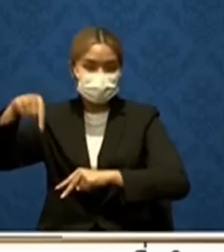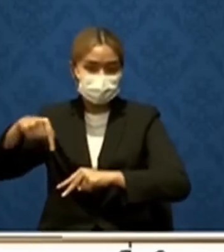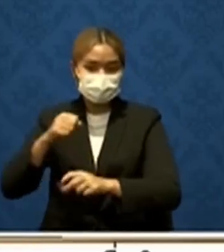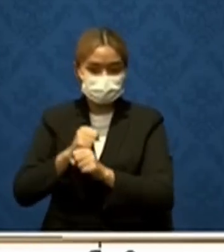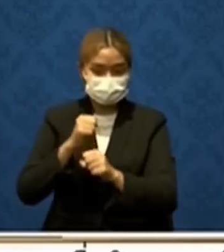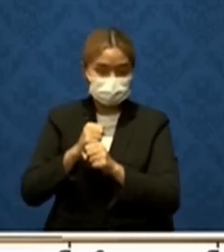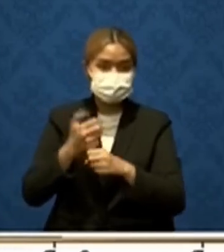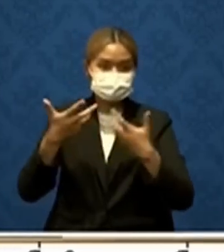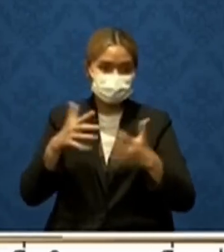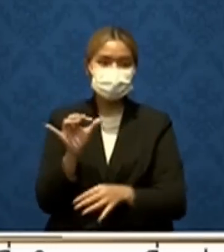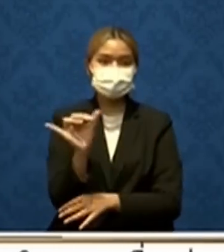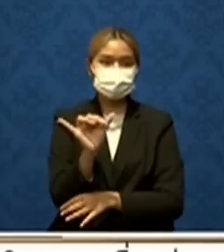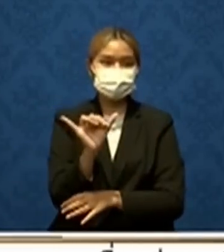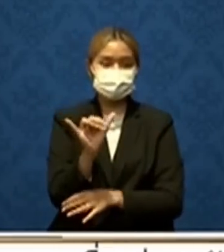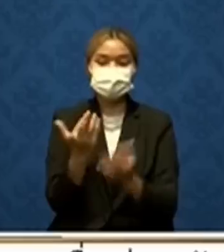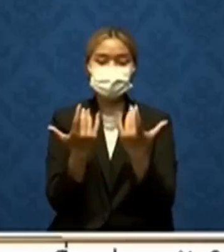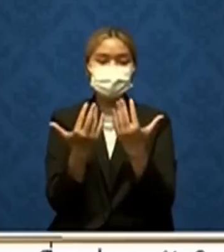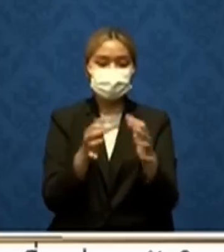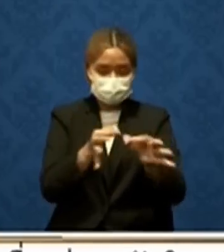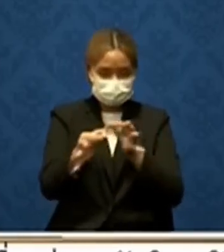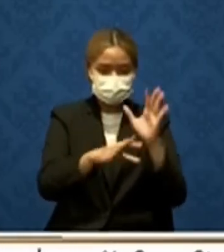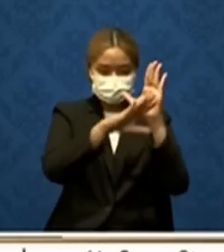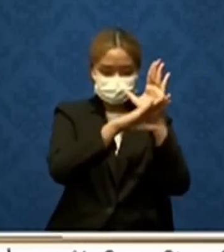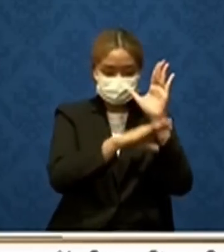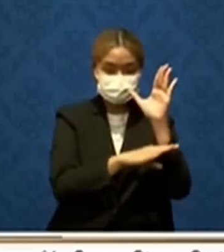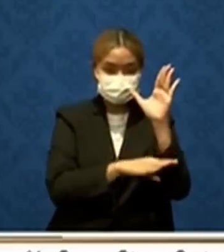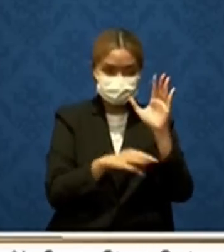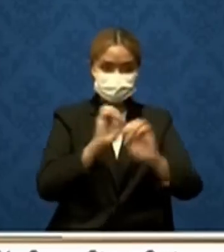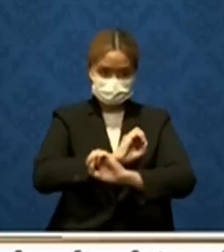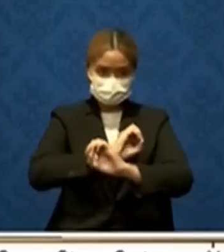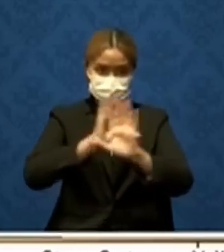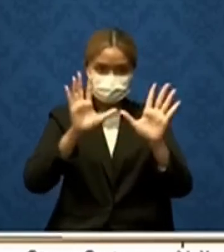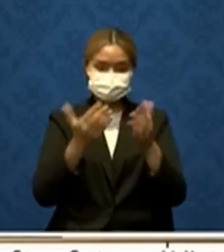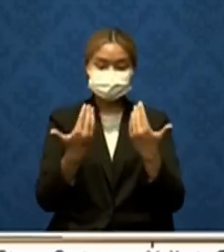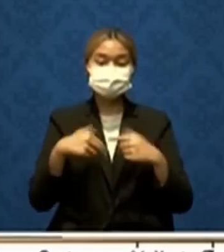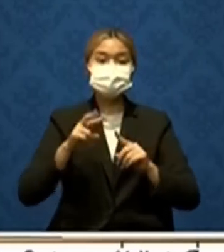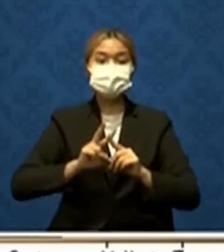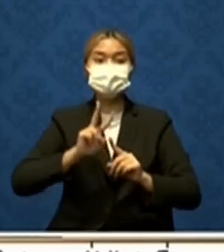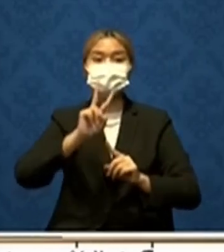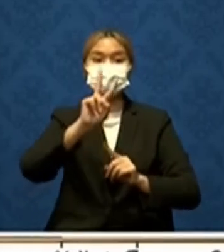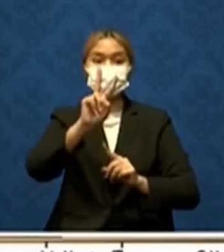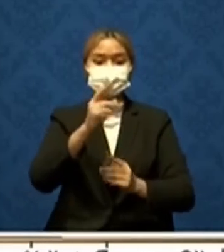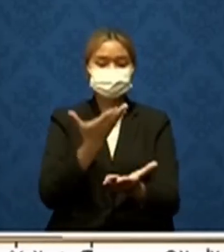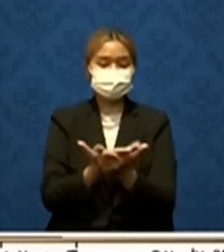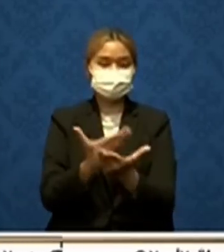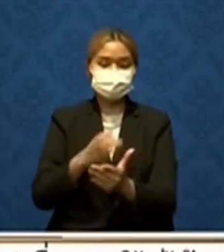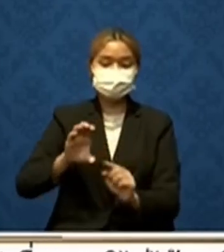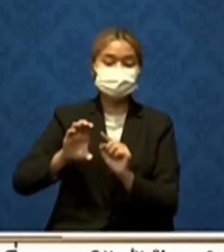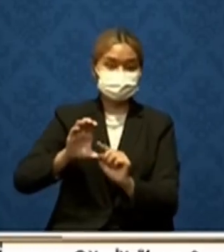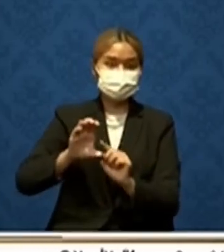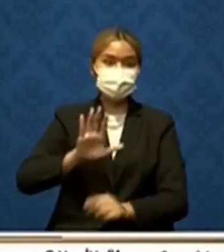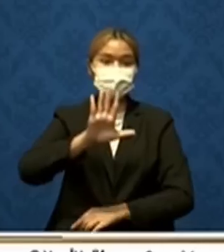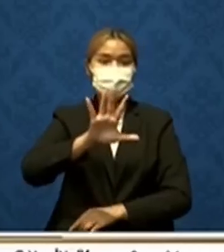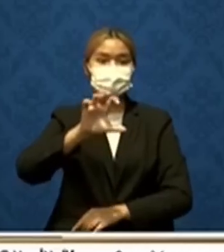ท้ายผมจะเรียนให้ท่านทราบว่าผมทำอะไรมั่ง2เงินก้อนที่ 24-5แสน